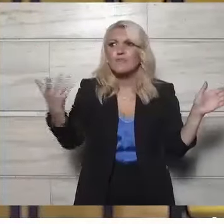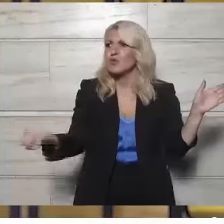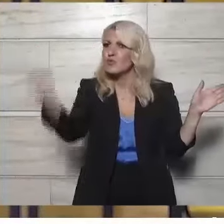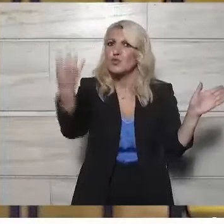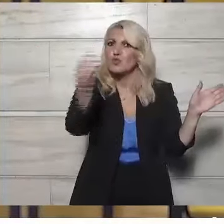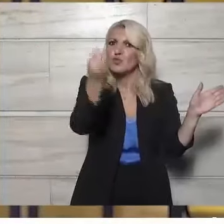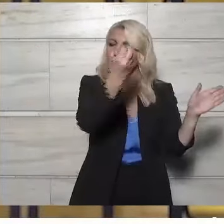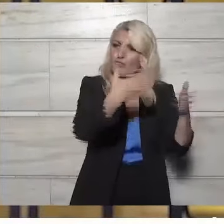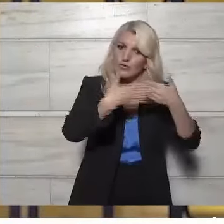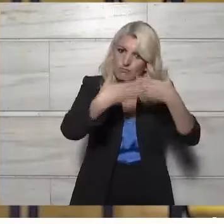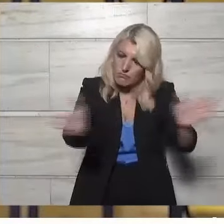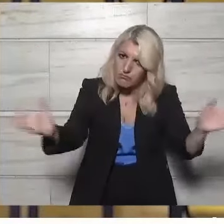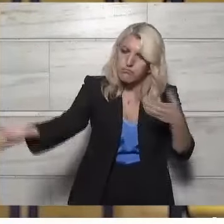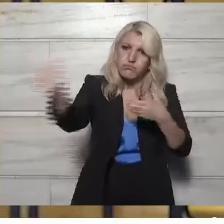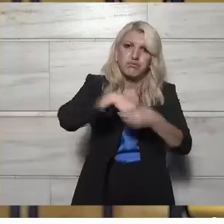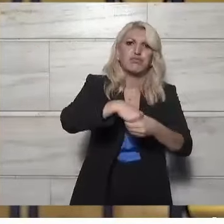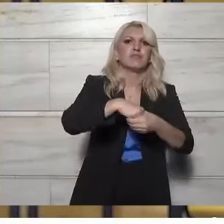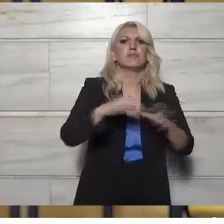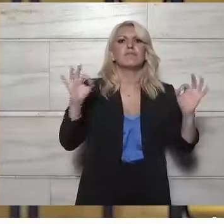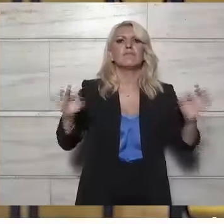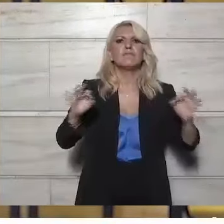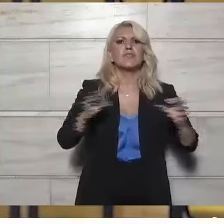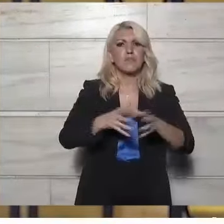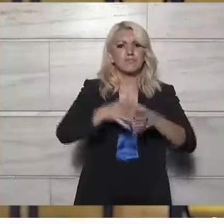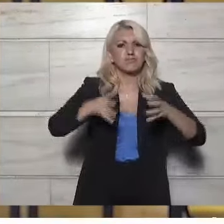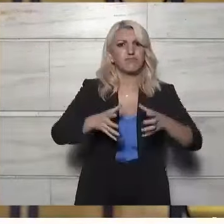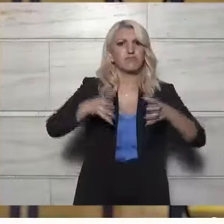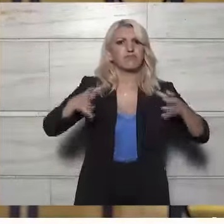τα κρανία της Νέας Δημοκρατίας, τόσο δικαιώνουν την ισχύ που έχουν οι ρίζες τους.